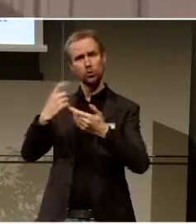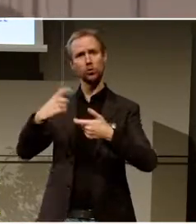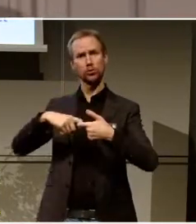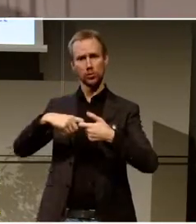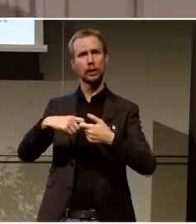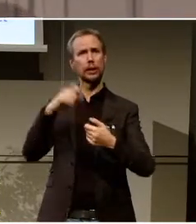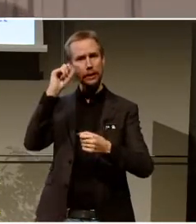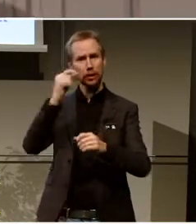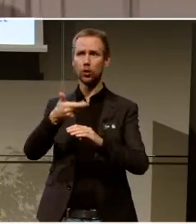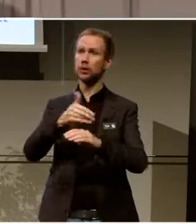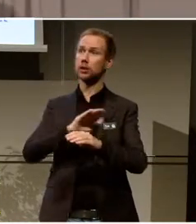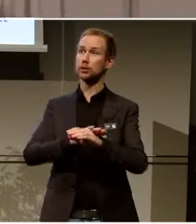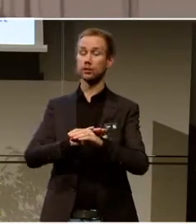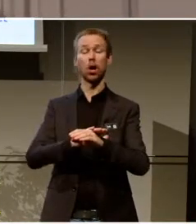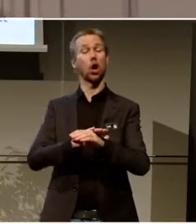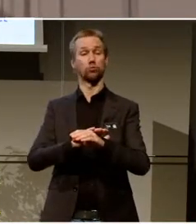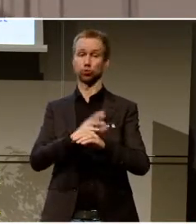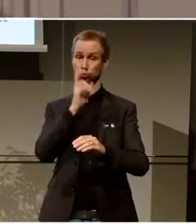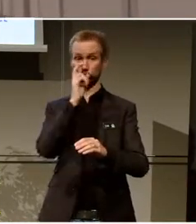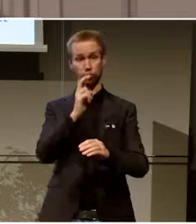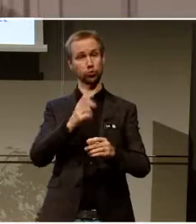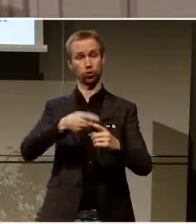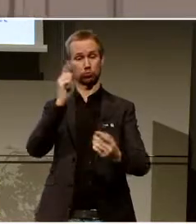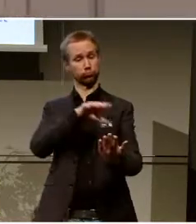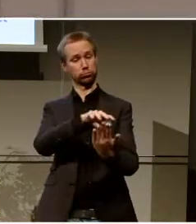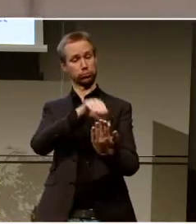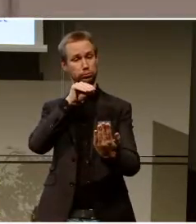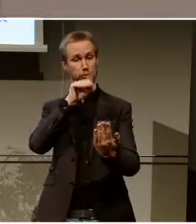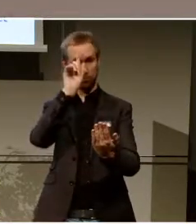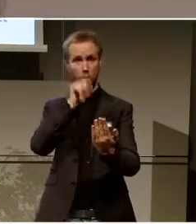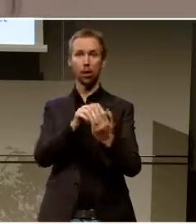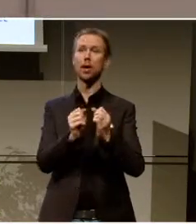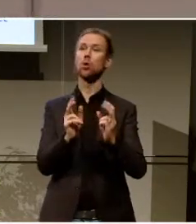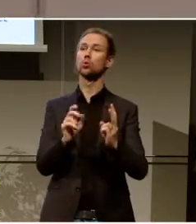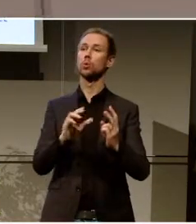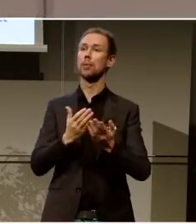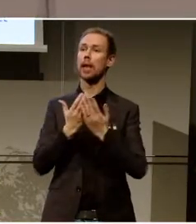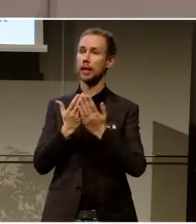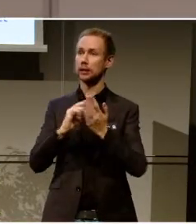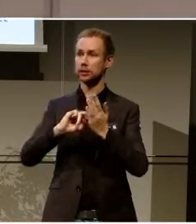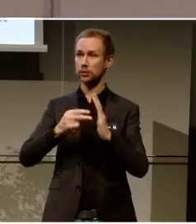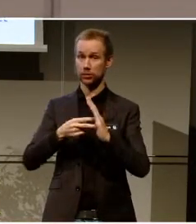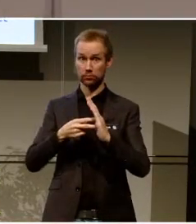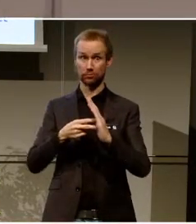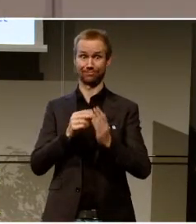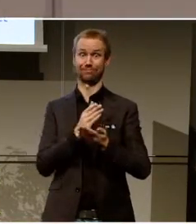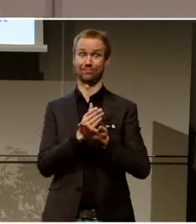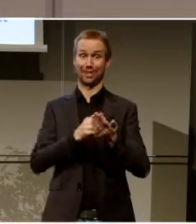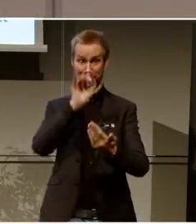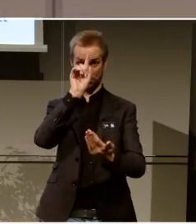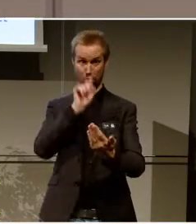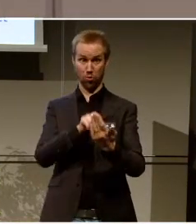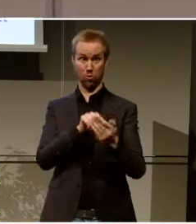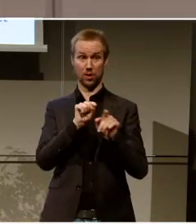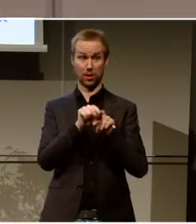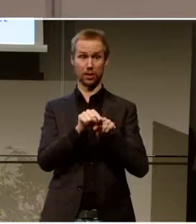direkt när man läser målet, men även om man tittar i det som står i strategin. Delmålet spänner också över väldigt